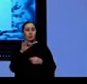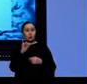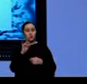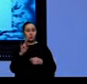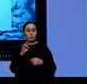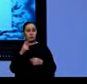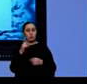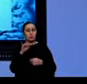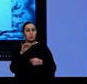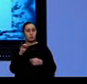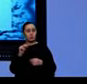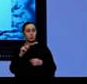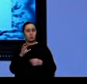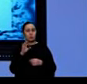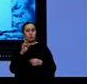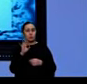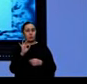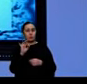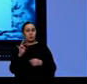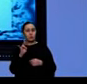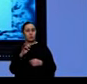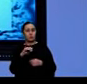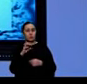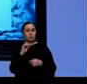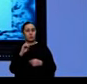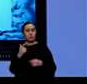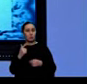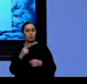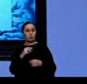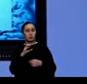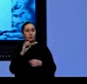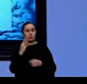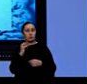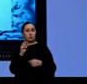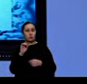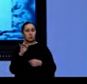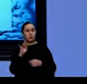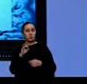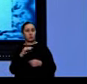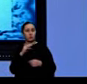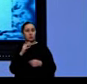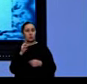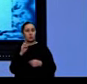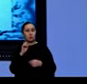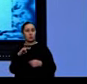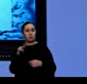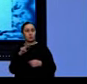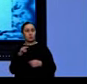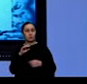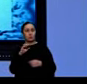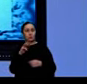Ун, гуруч, нон, ёғ, шакар,